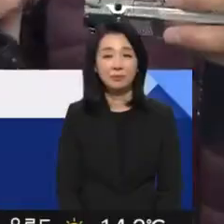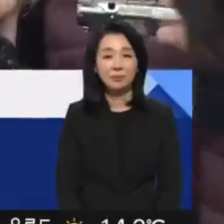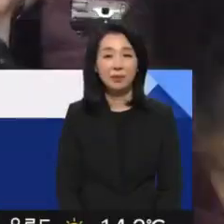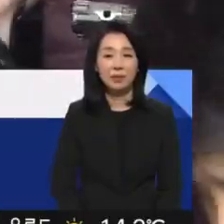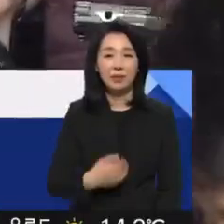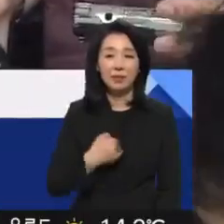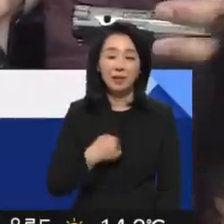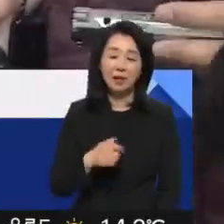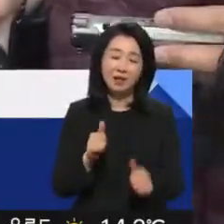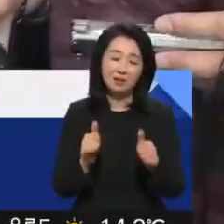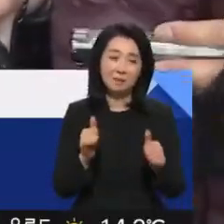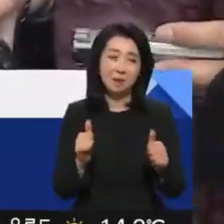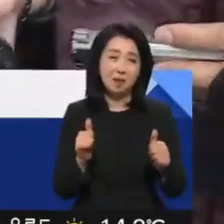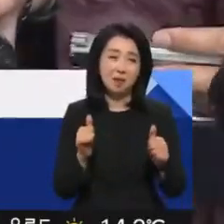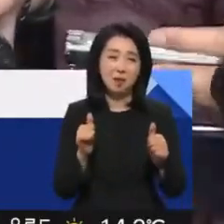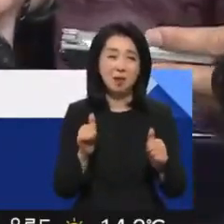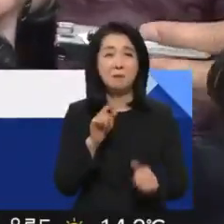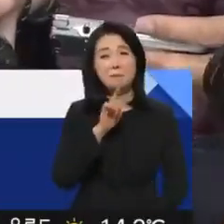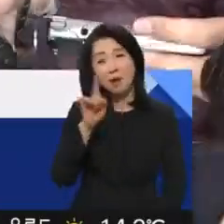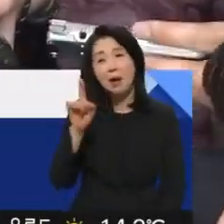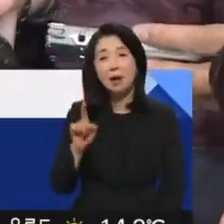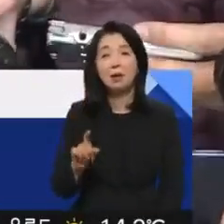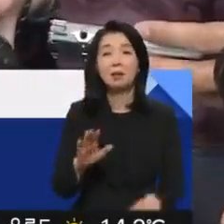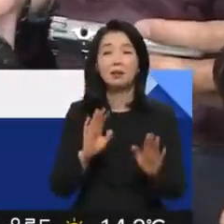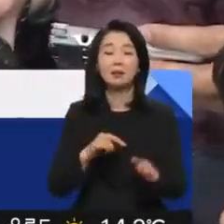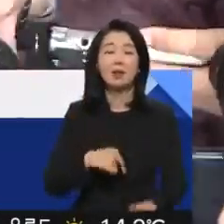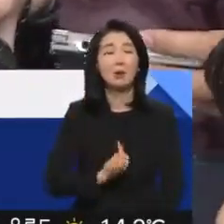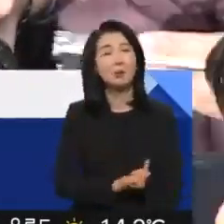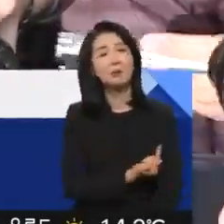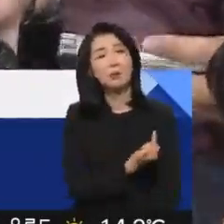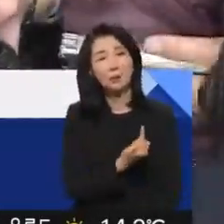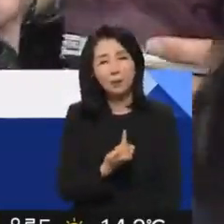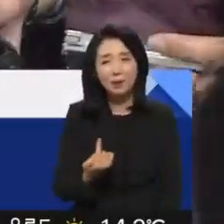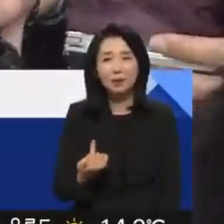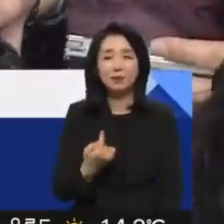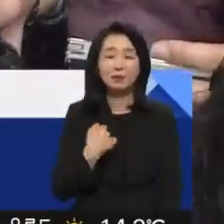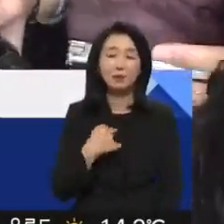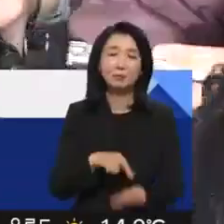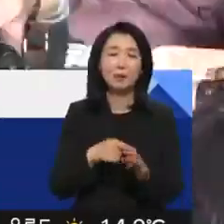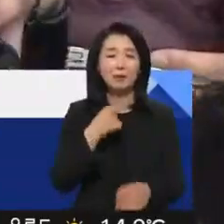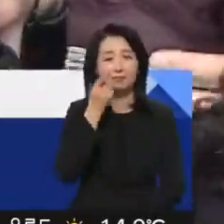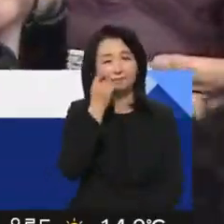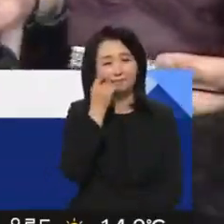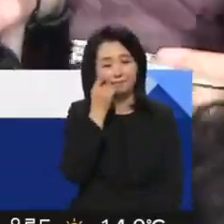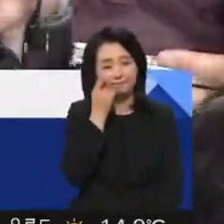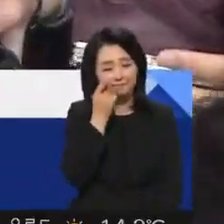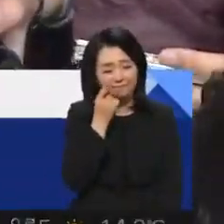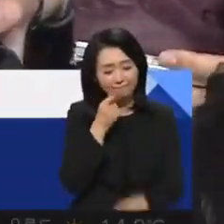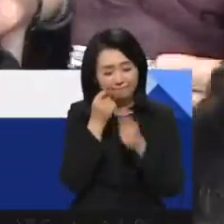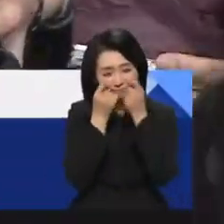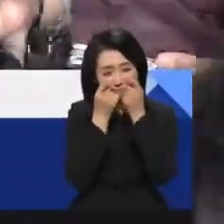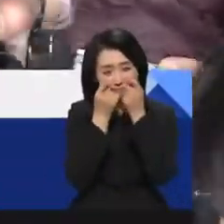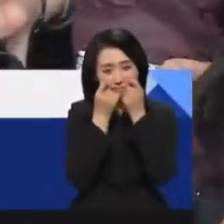오늘 나 혼자 나와서 이렇게 내가 받은 슬픈